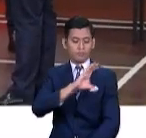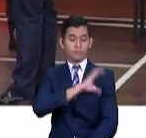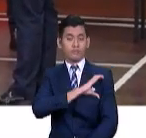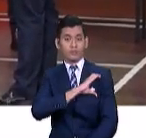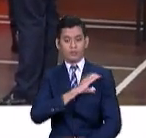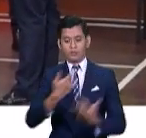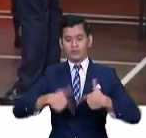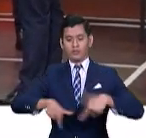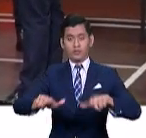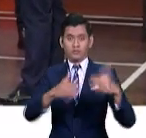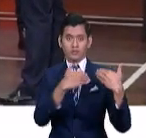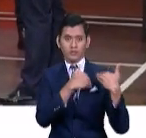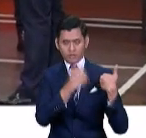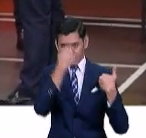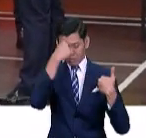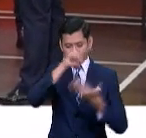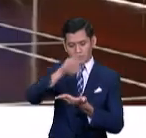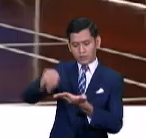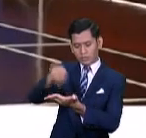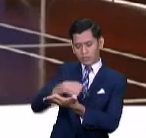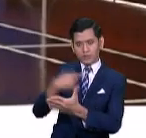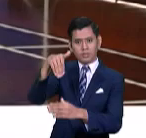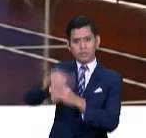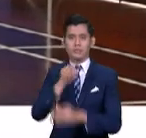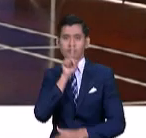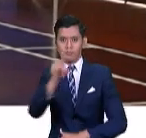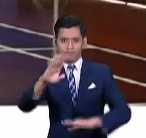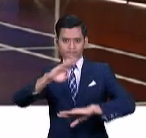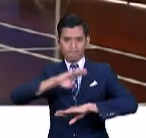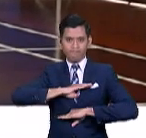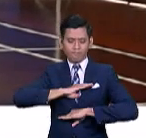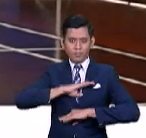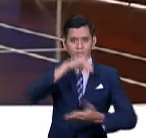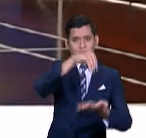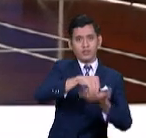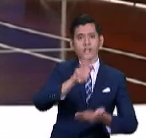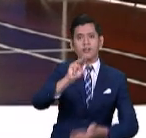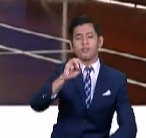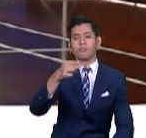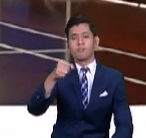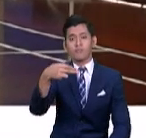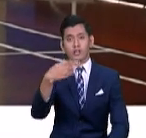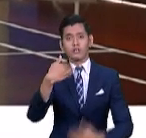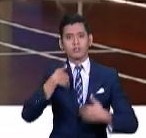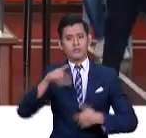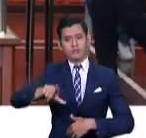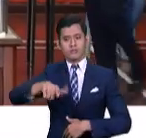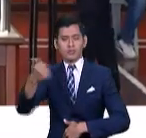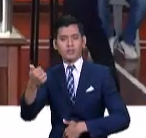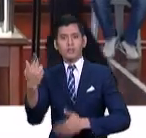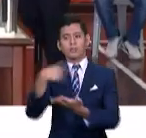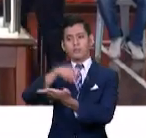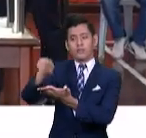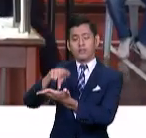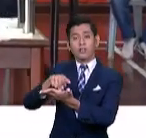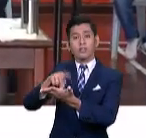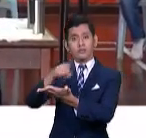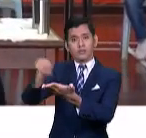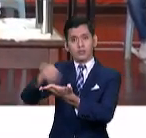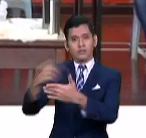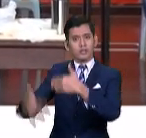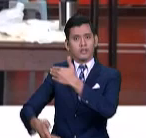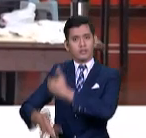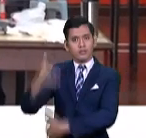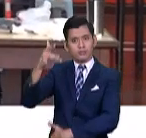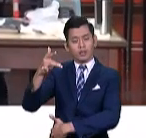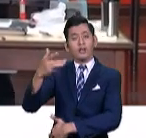yang melaksanakan tanggungjawab amat memuaskan. Di Mukah, selain daripada pusat pengundian awal DUN Balingian,